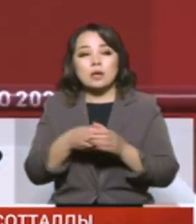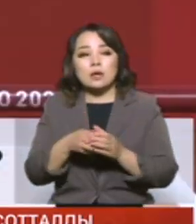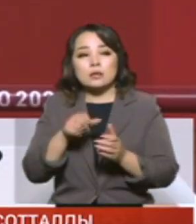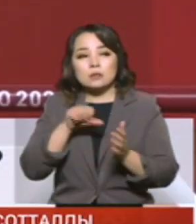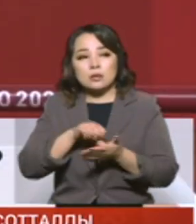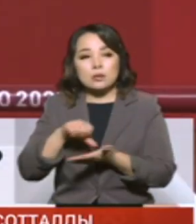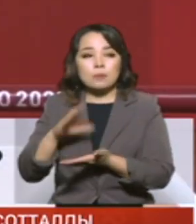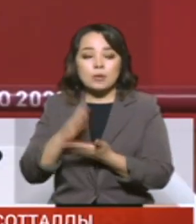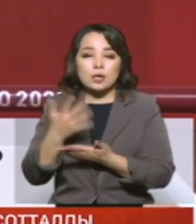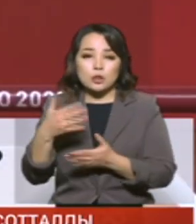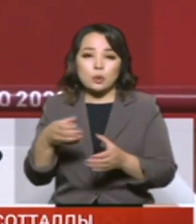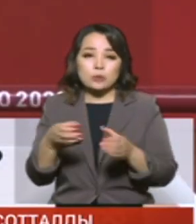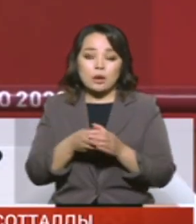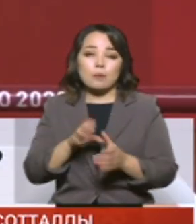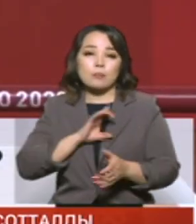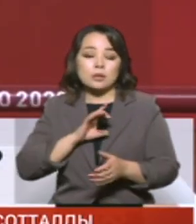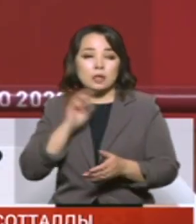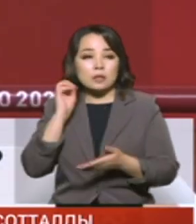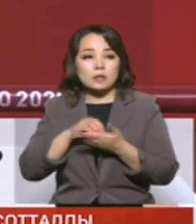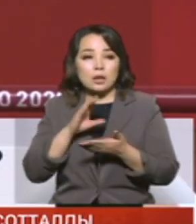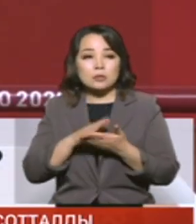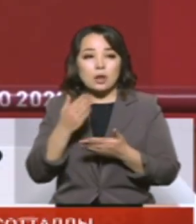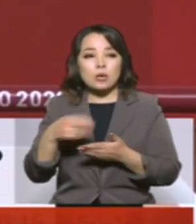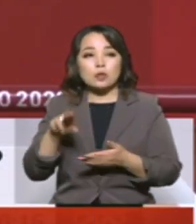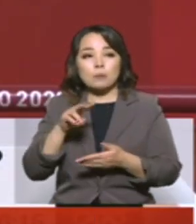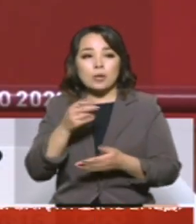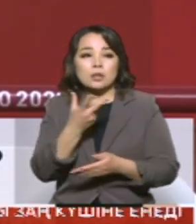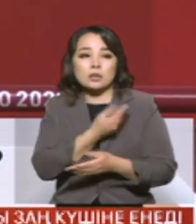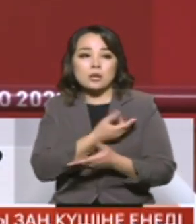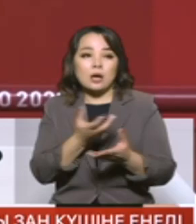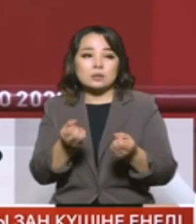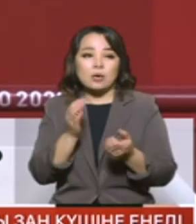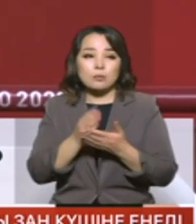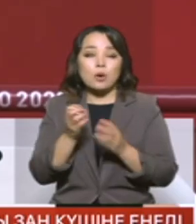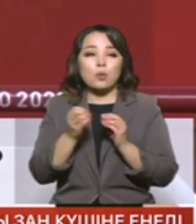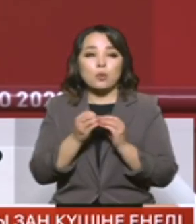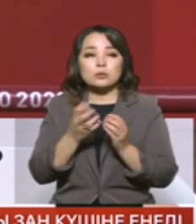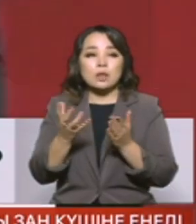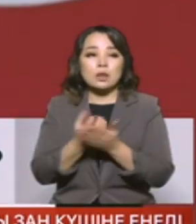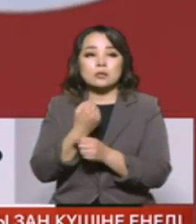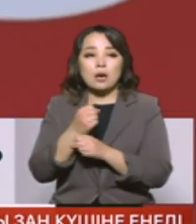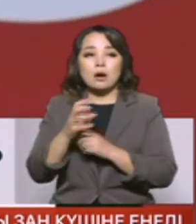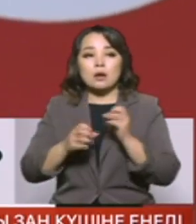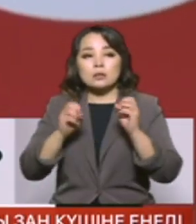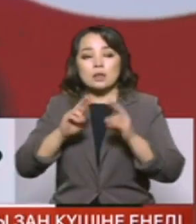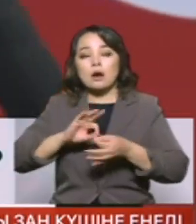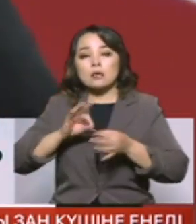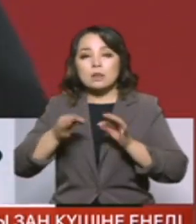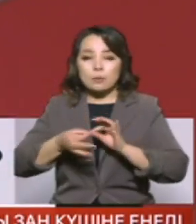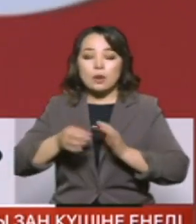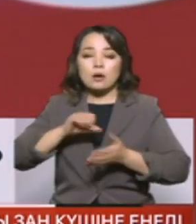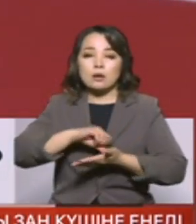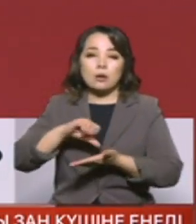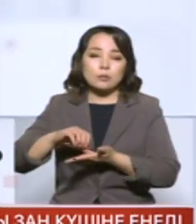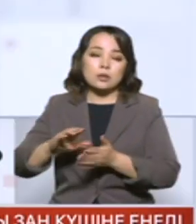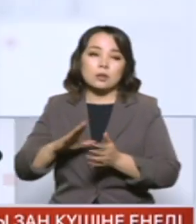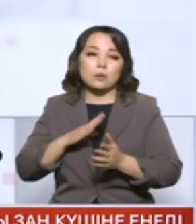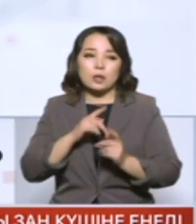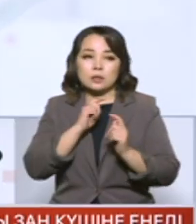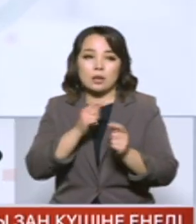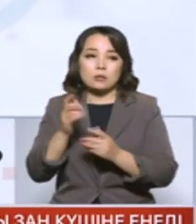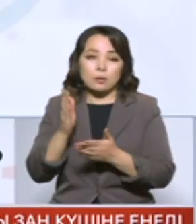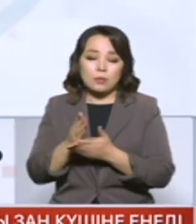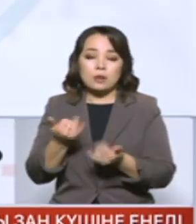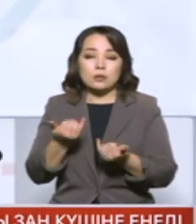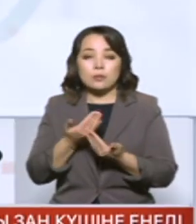қатарында. Айтпақшы, бұл медаль санын қоспағанда допинг дауына байланысты 10 жүлдені Халықаралық Олимпиада комитеті тартып алды.